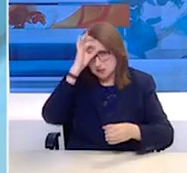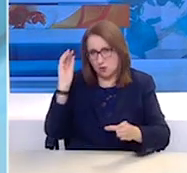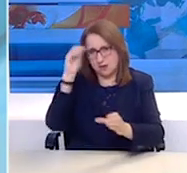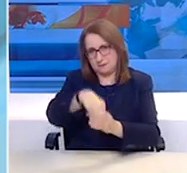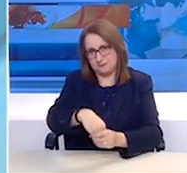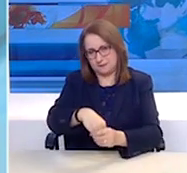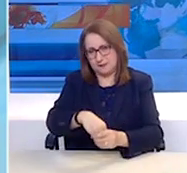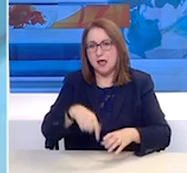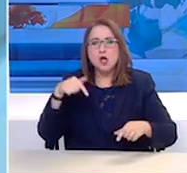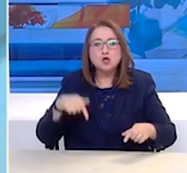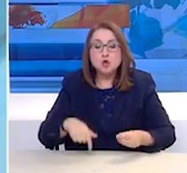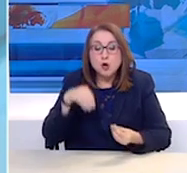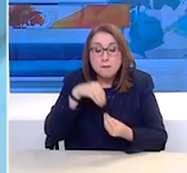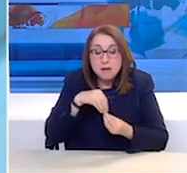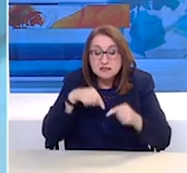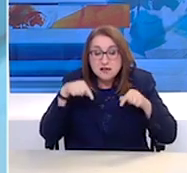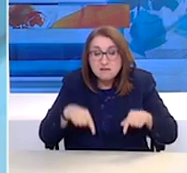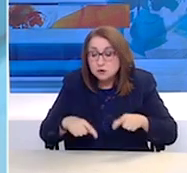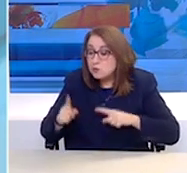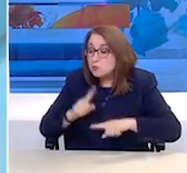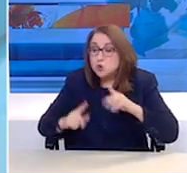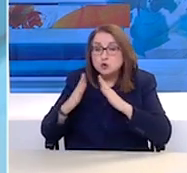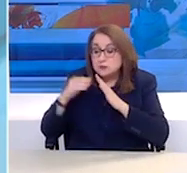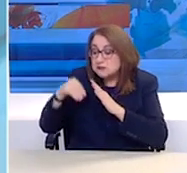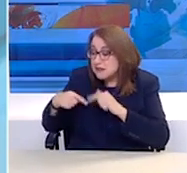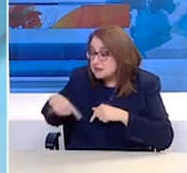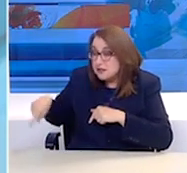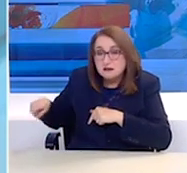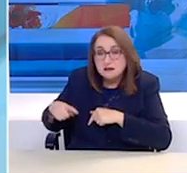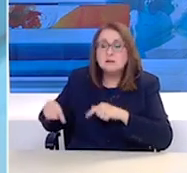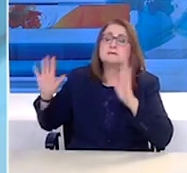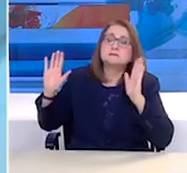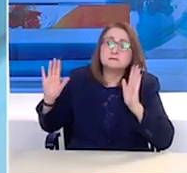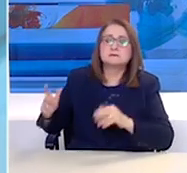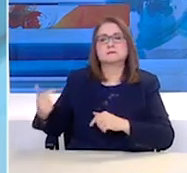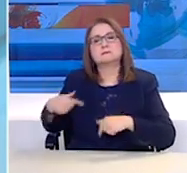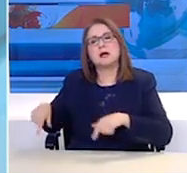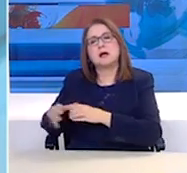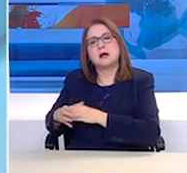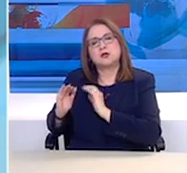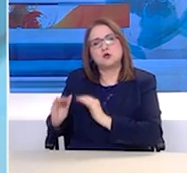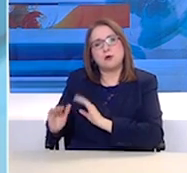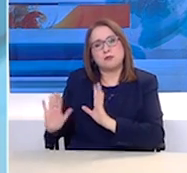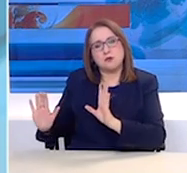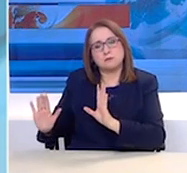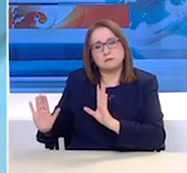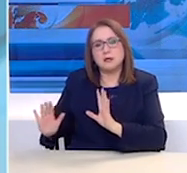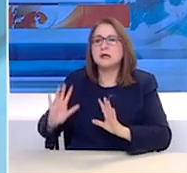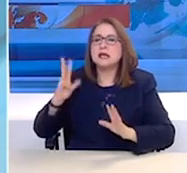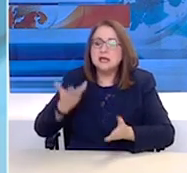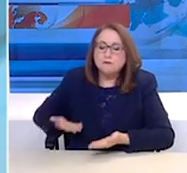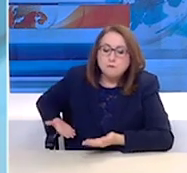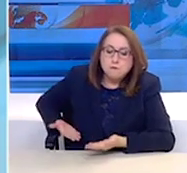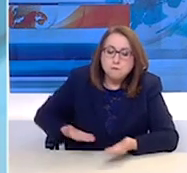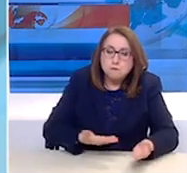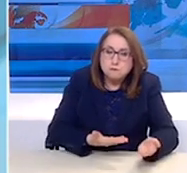ανθρώπους που μένουμε μαζί και μόνο με αυτούς. Το αρνί ή θα το ψήσουμε μόνοι μας στο σπίτι ή στο φούρνο της γειτονιάς. Θα πάμε προφανώς